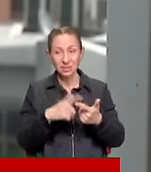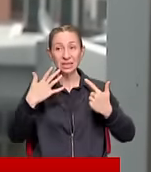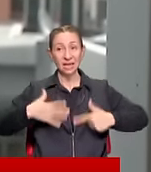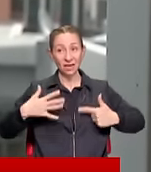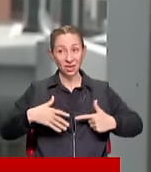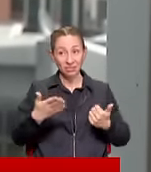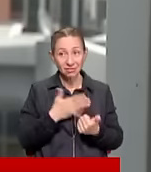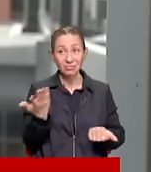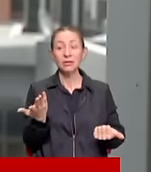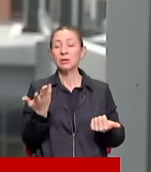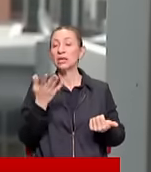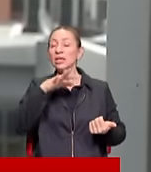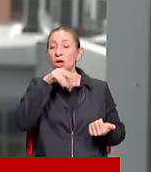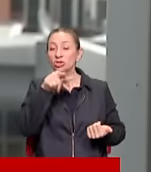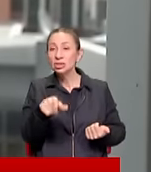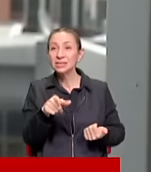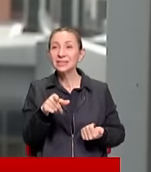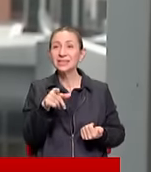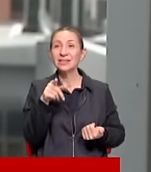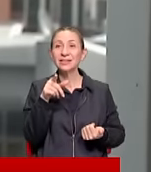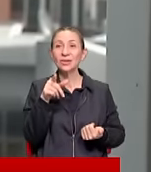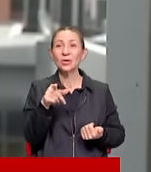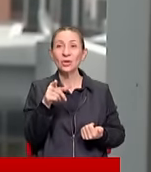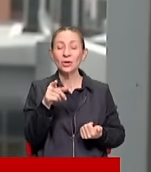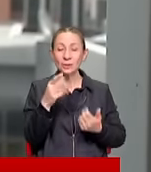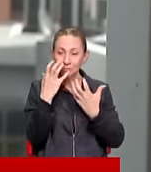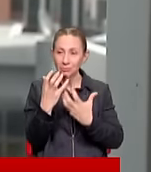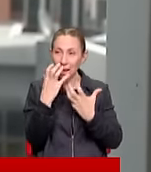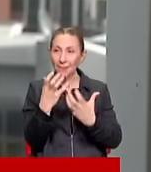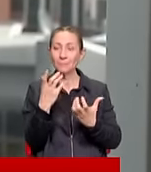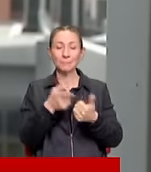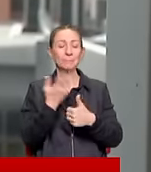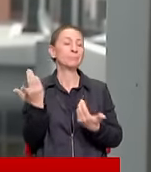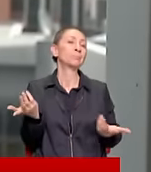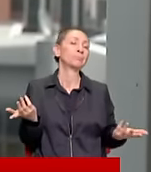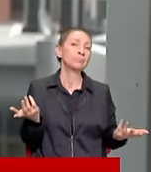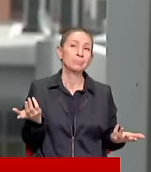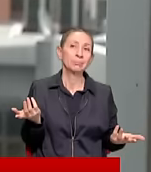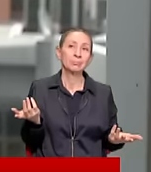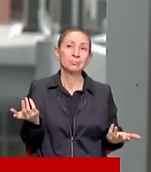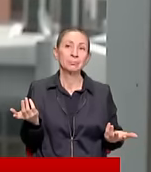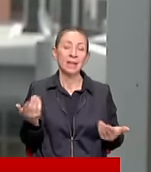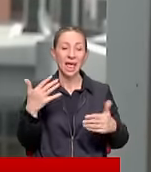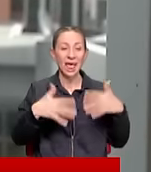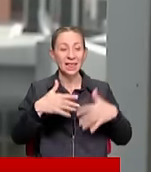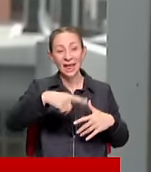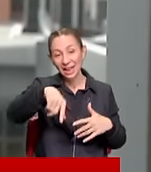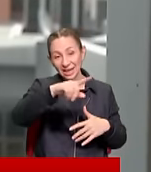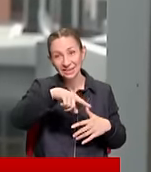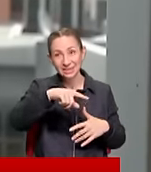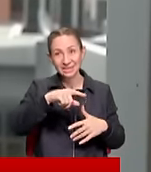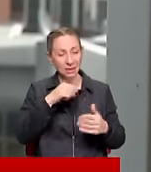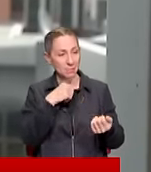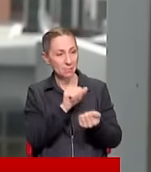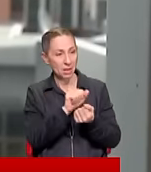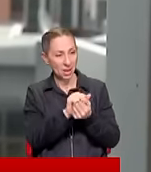giyiminden, yaşlının gidip ona rehabilit edilip bakılmasından tutun da engellilerin